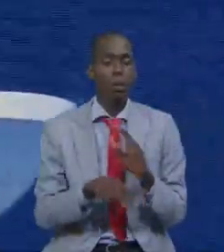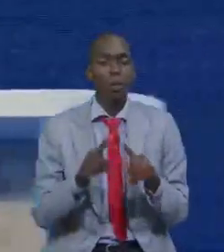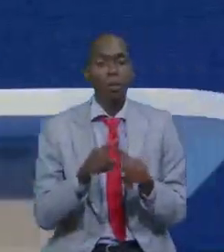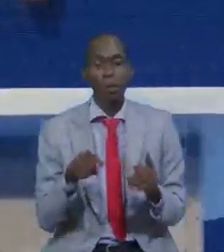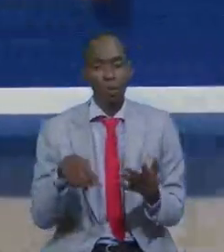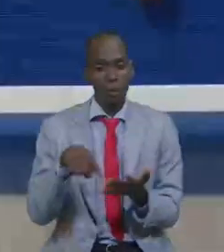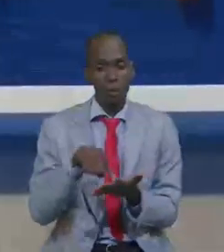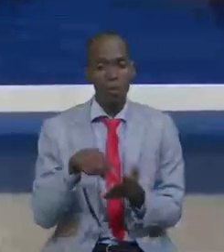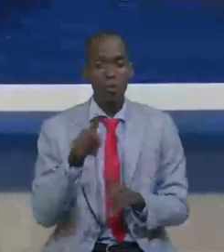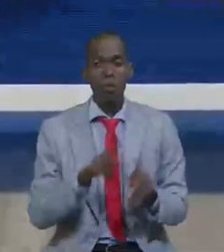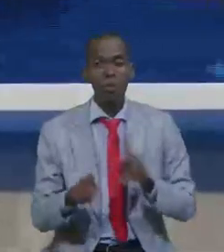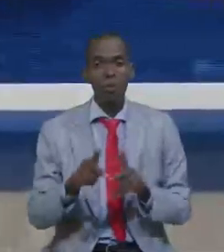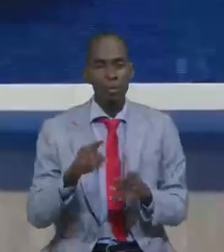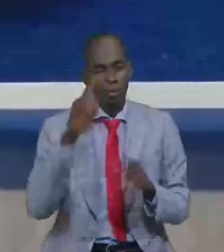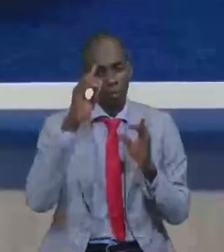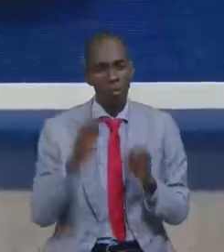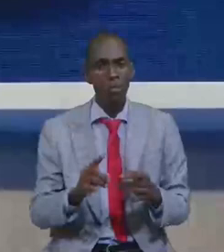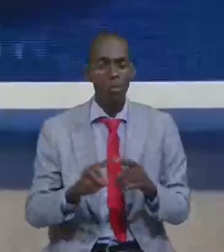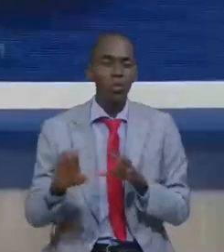bon.